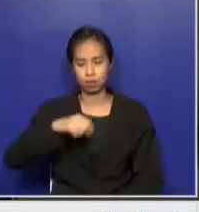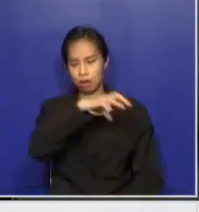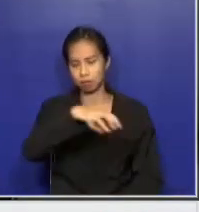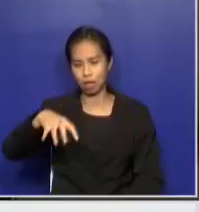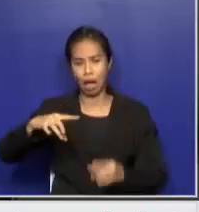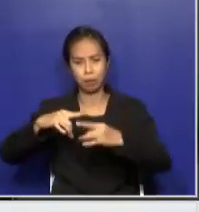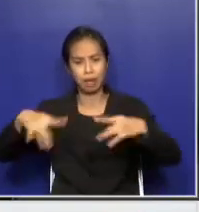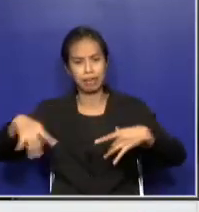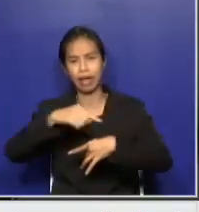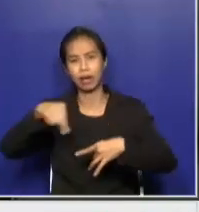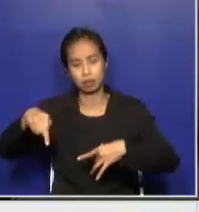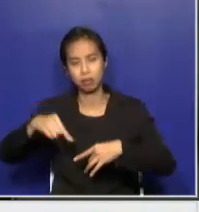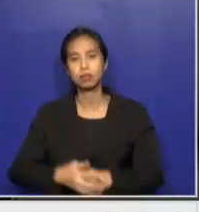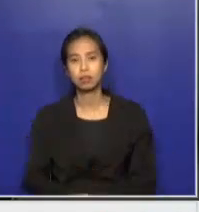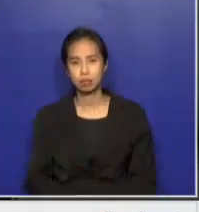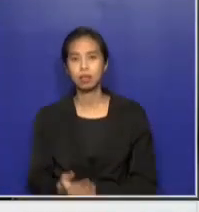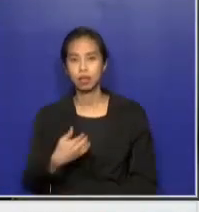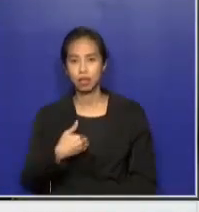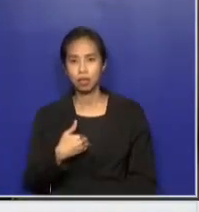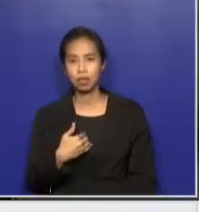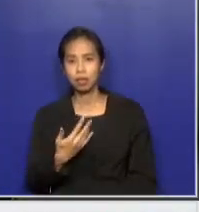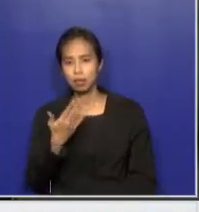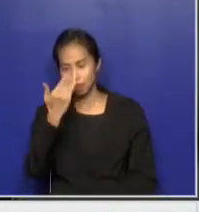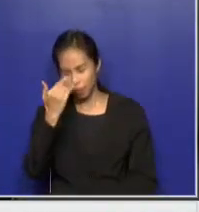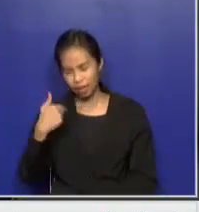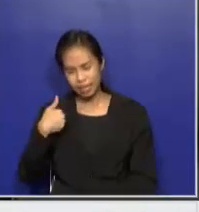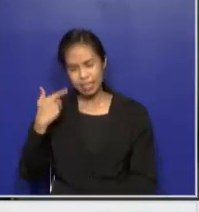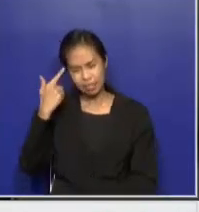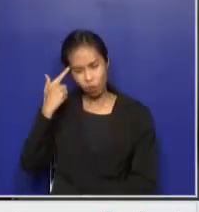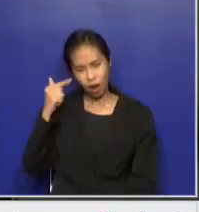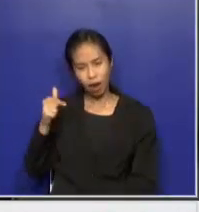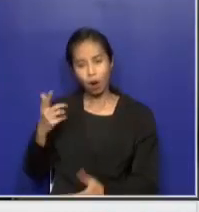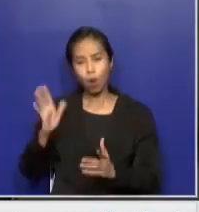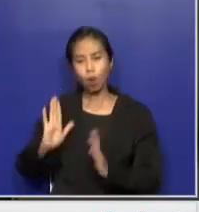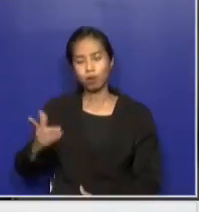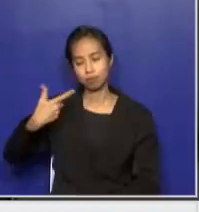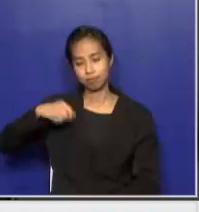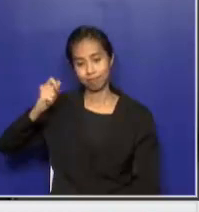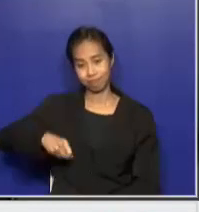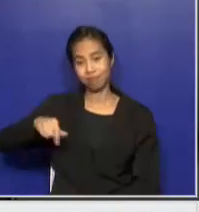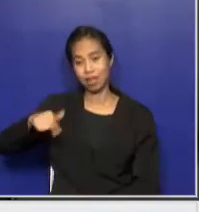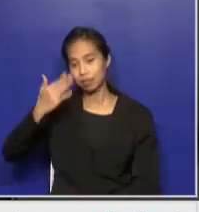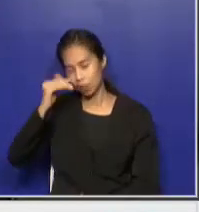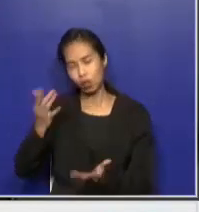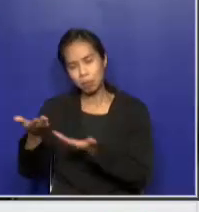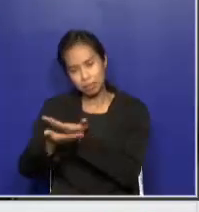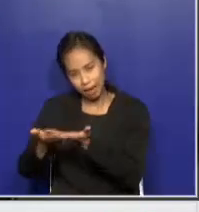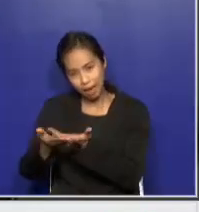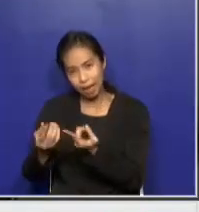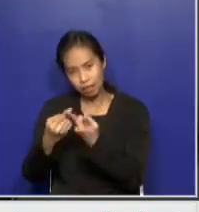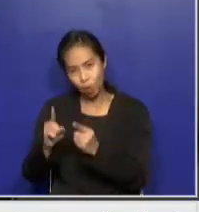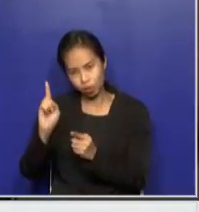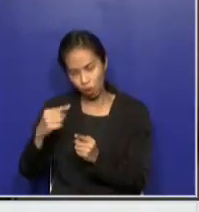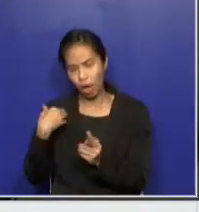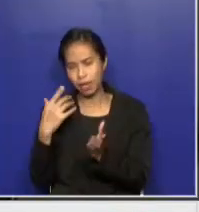ม่อยากให้เห็นว่าผู้พิพากษาต้องไปใช้ดุลพินิจผมอยากให้กำหนดเป็นข้อกฎหมายแต่ว่าผมไม่มีสิทธิ์อภิ